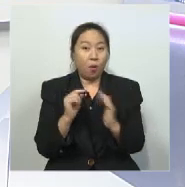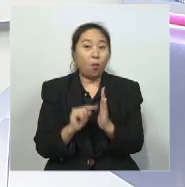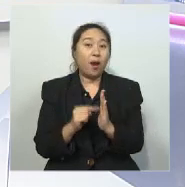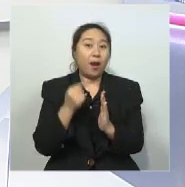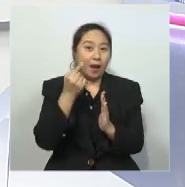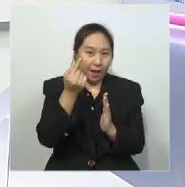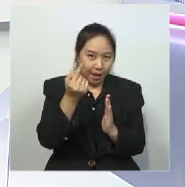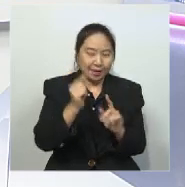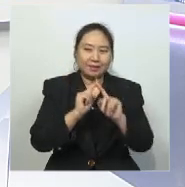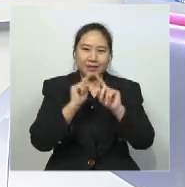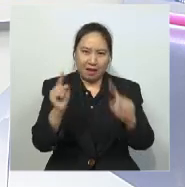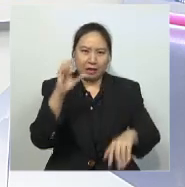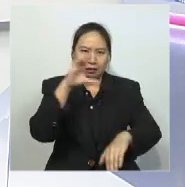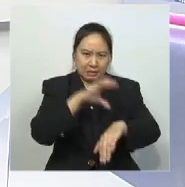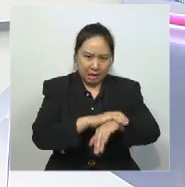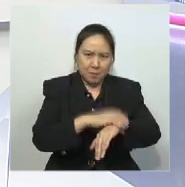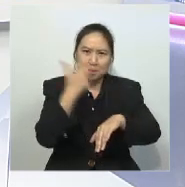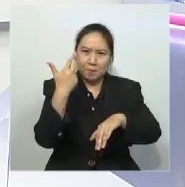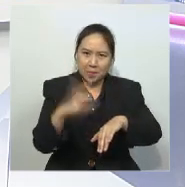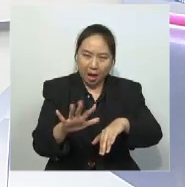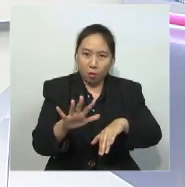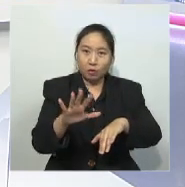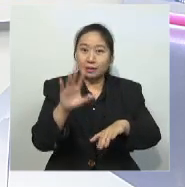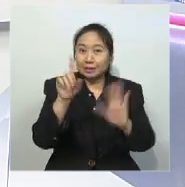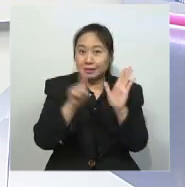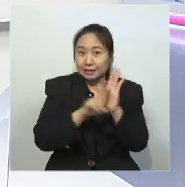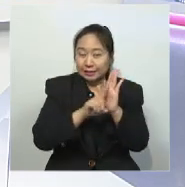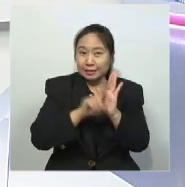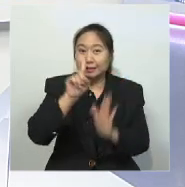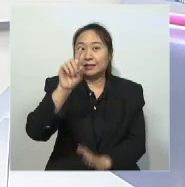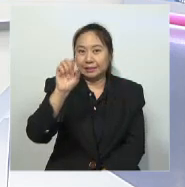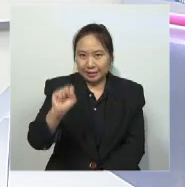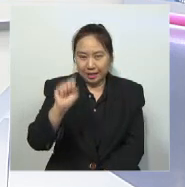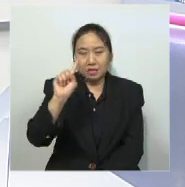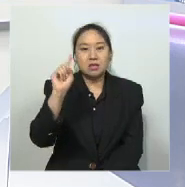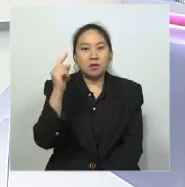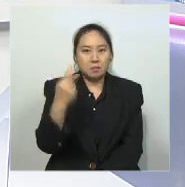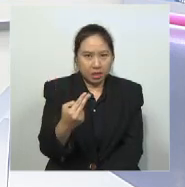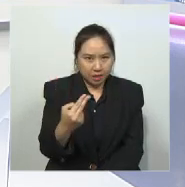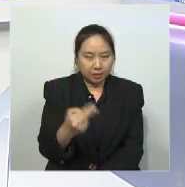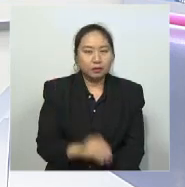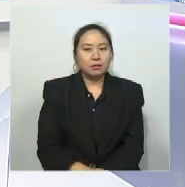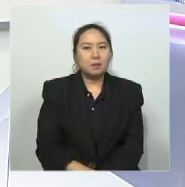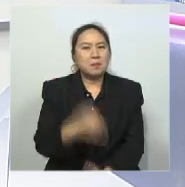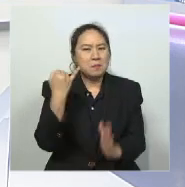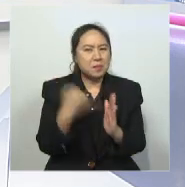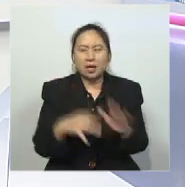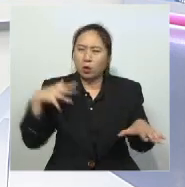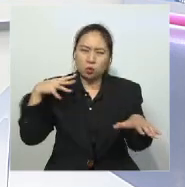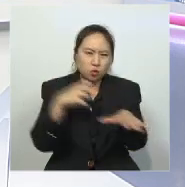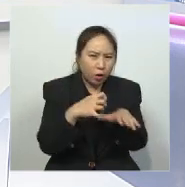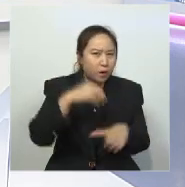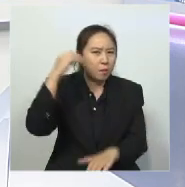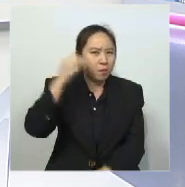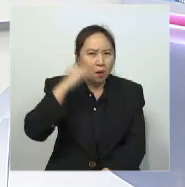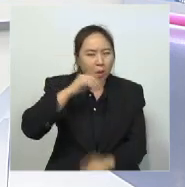ปีใหม่แต่ว่ามีการจับกุมดำเนินคดีไปแล้ว 110,000 ราย แล้วสาเหตุหลักๆที่ทำให้เกิดอุบัติเห